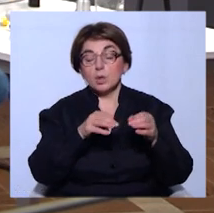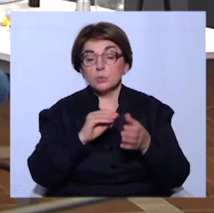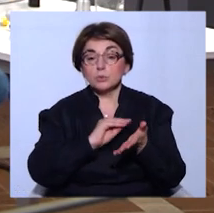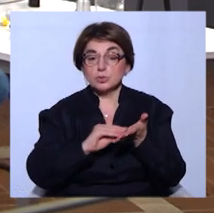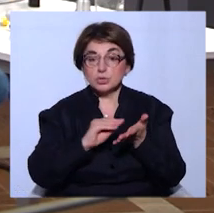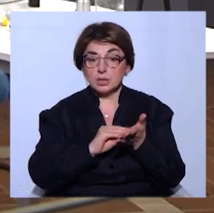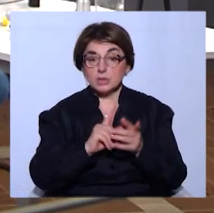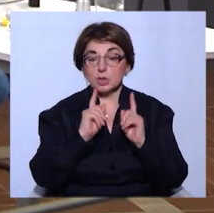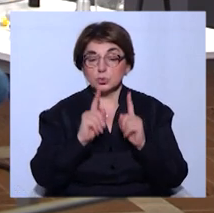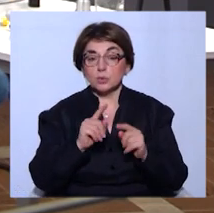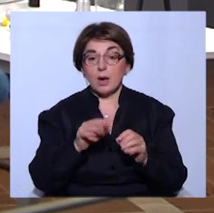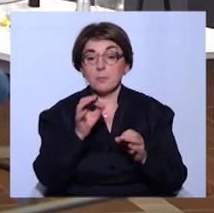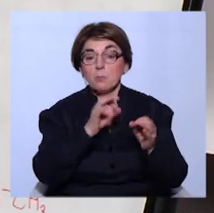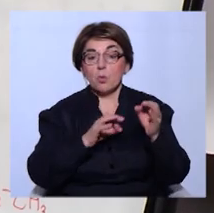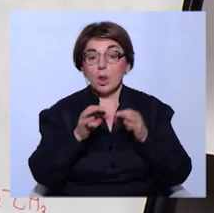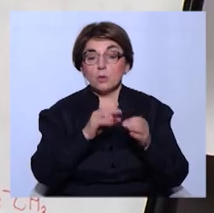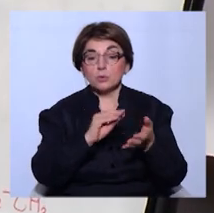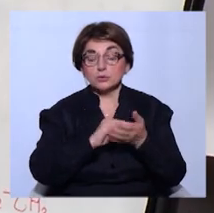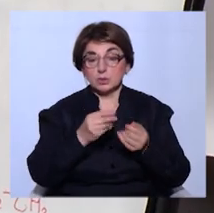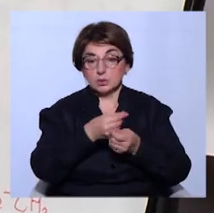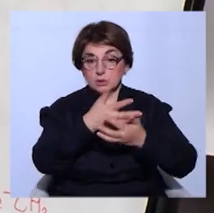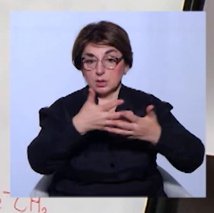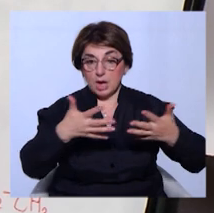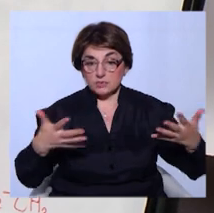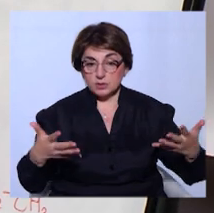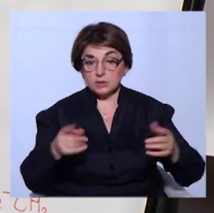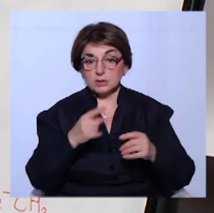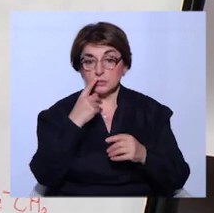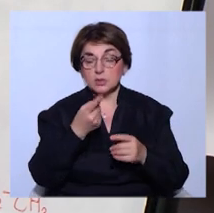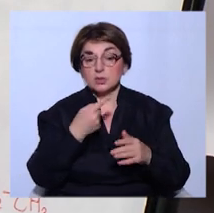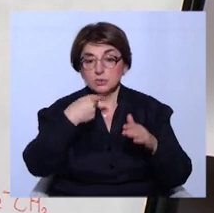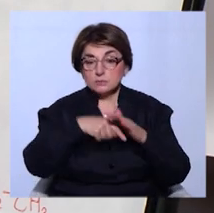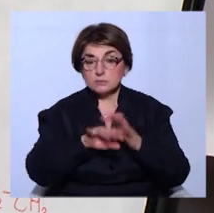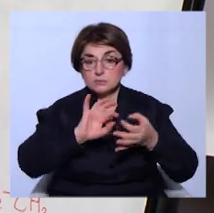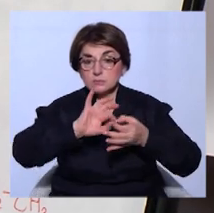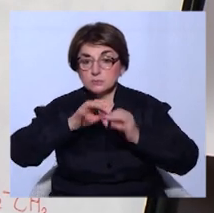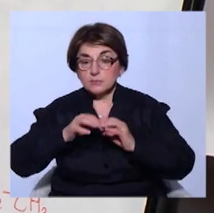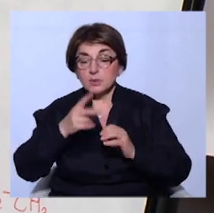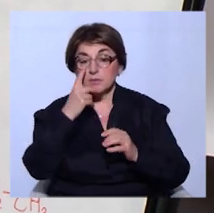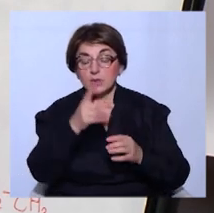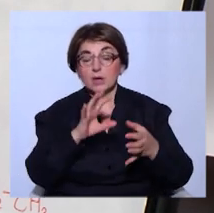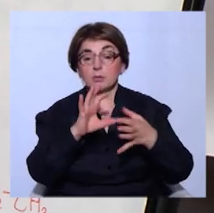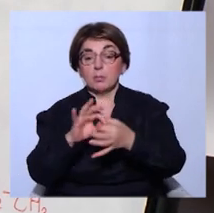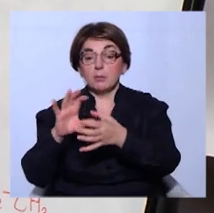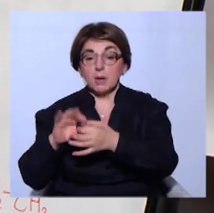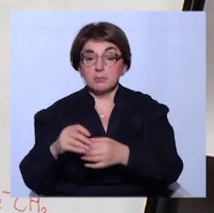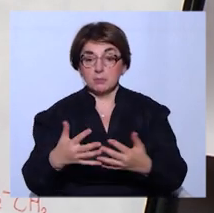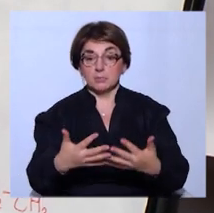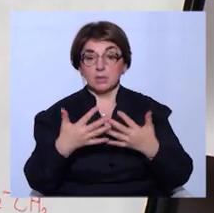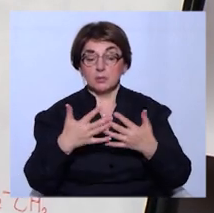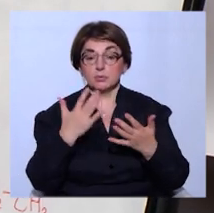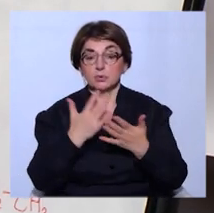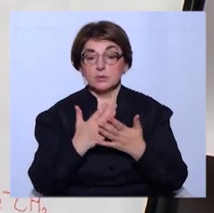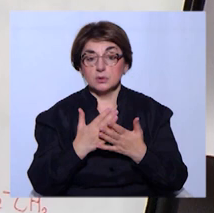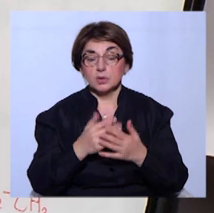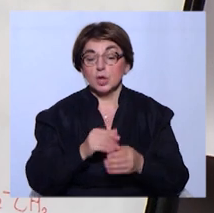თუ ამ მოლეკულურ ჩანაწერს გავშლით მთლიანად, სადაც ბმები ძალიან მკეთრად და კაფიოდ ჩანს, ეს არის